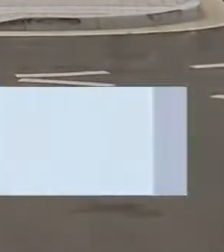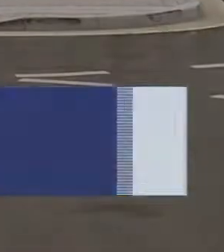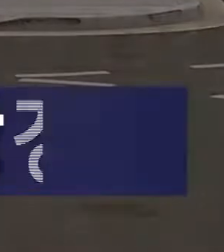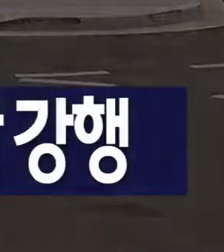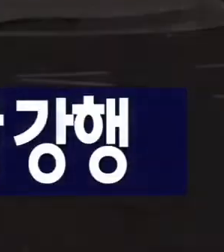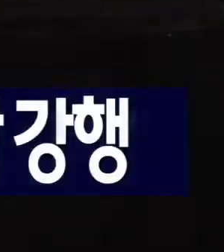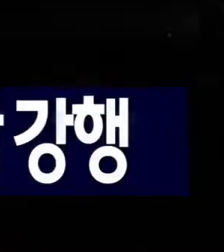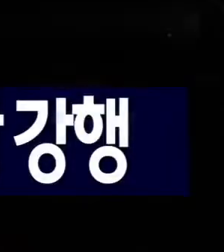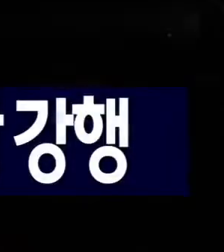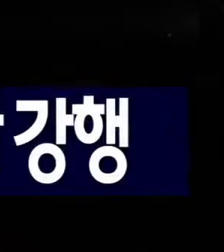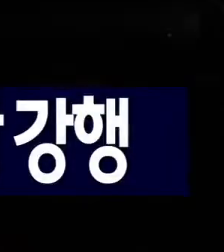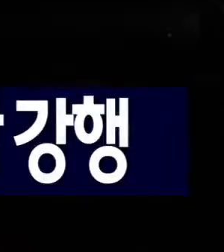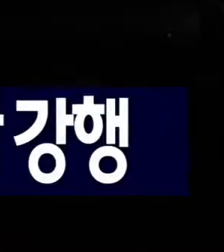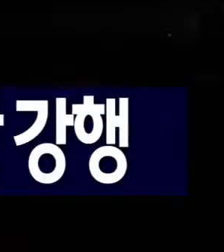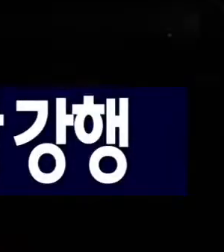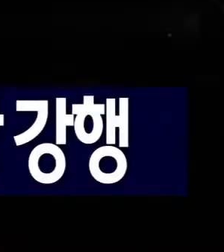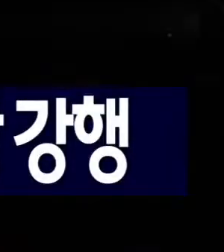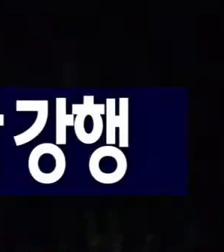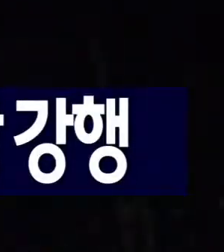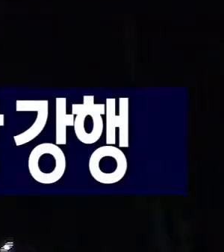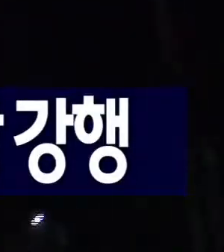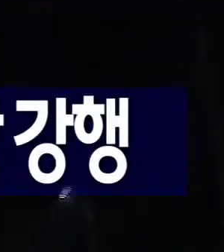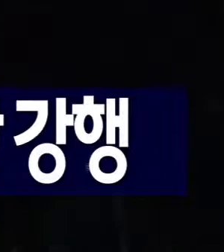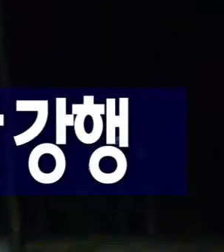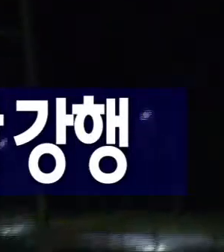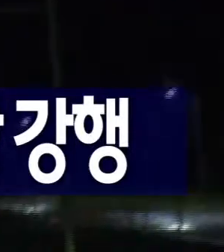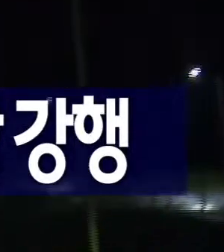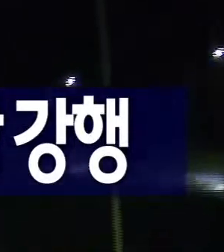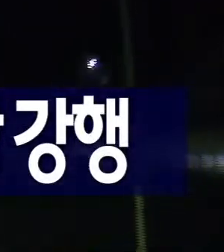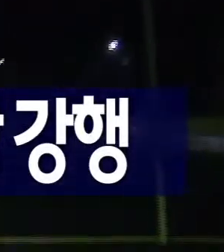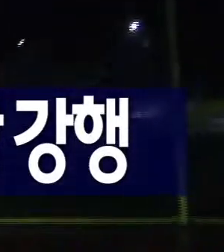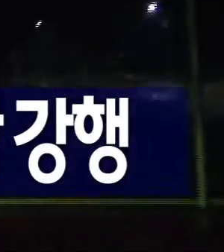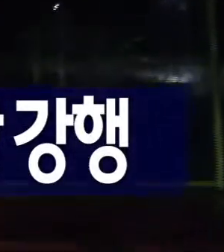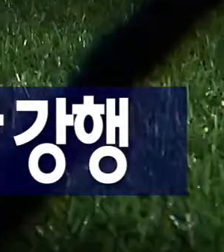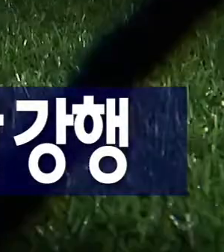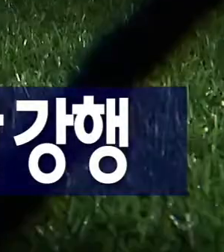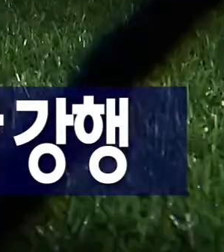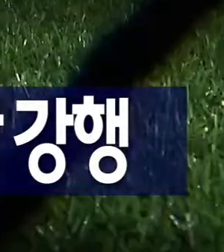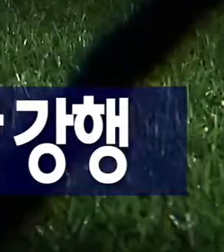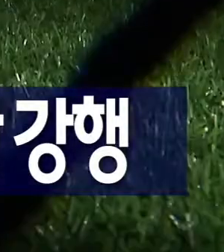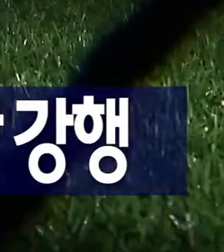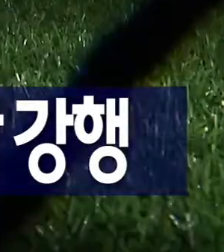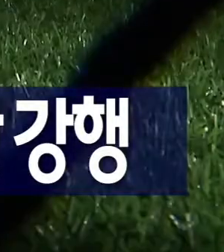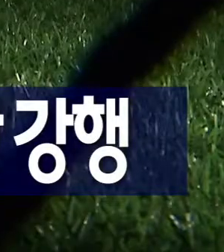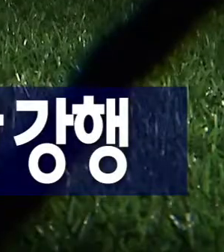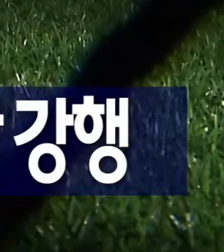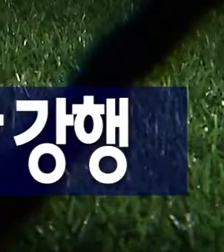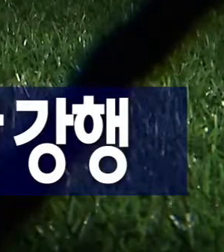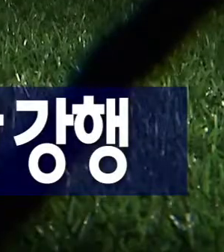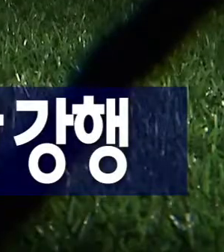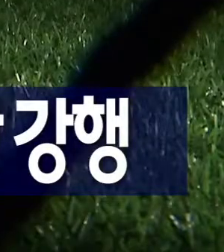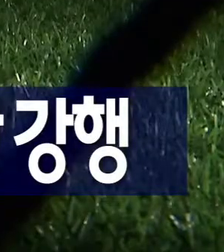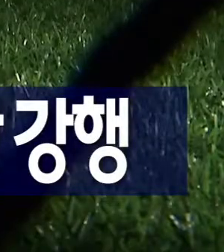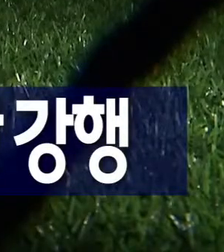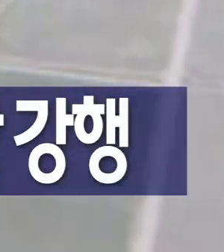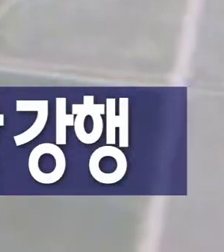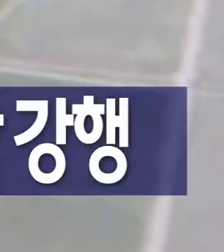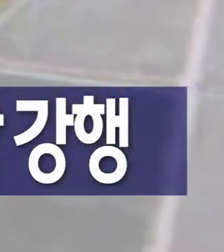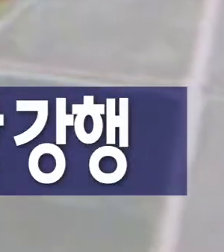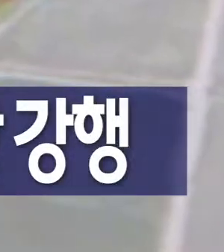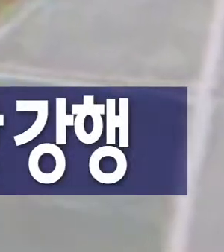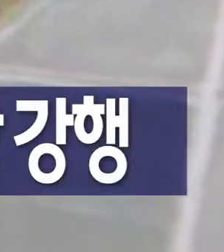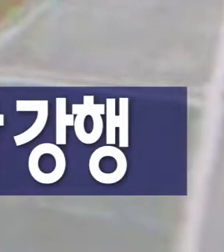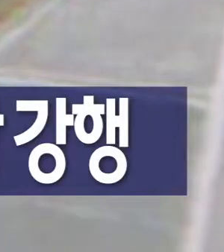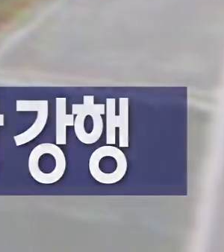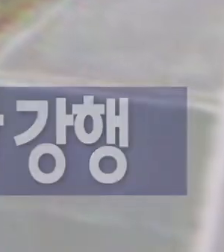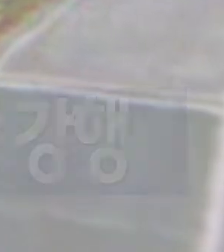청주시가 반쪽짜리 축구장에 이어 반쪽짜리 야구장을 또 짓습니다. 야간 조명이 금지된 비행금지 구역에서